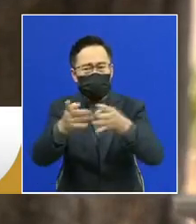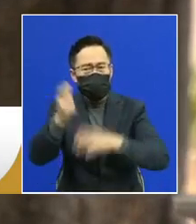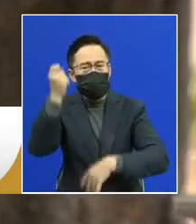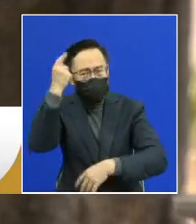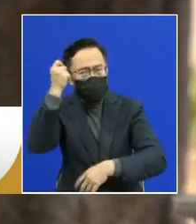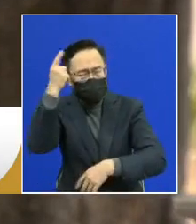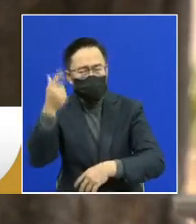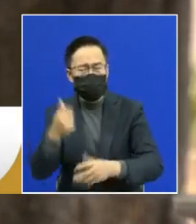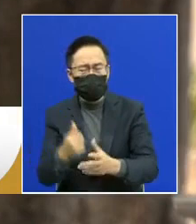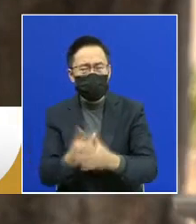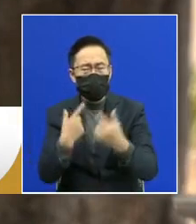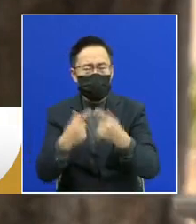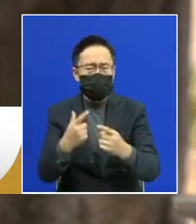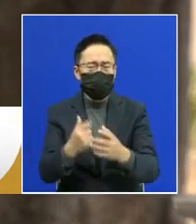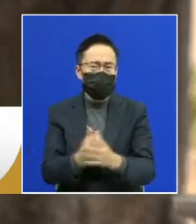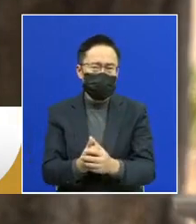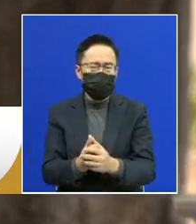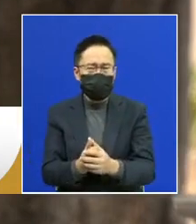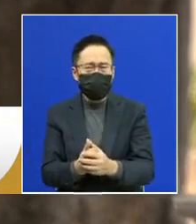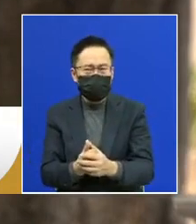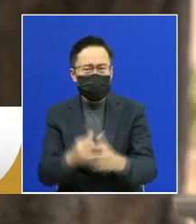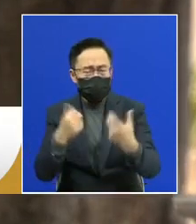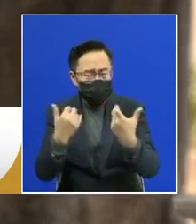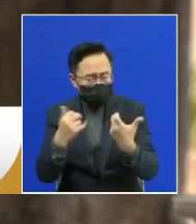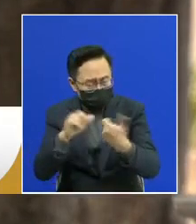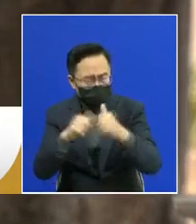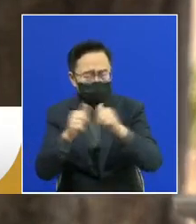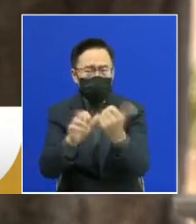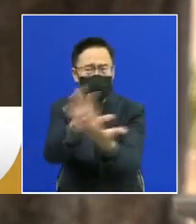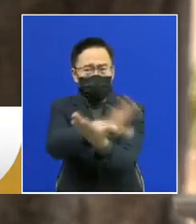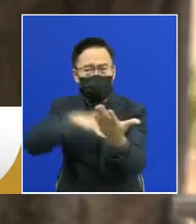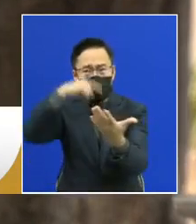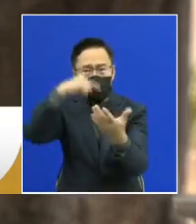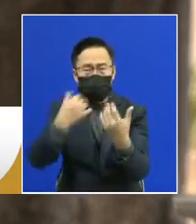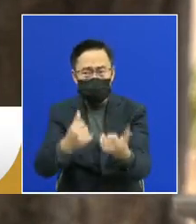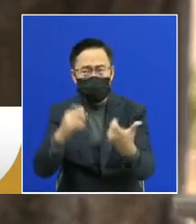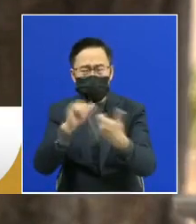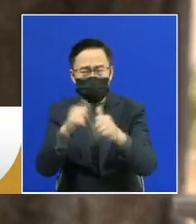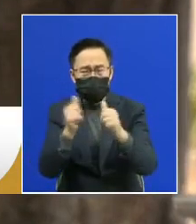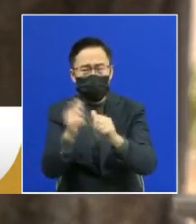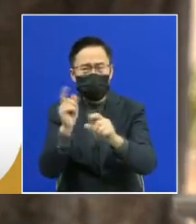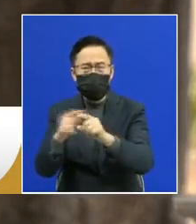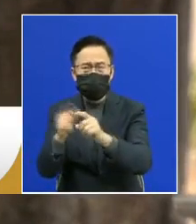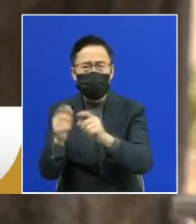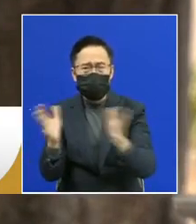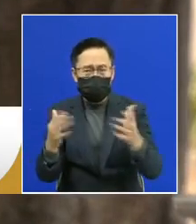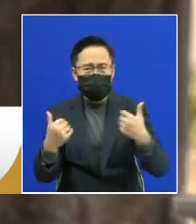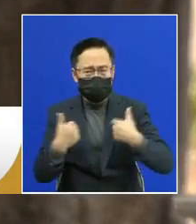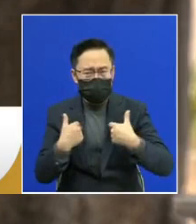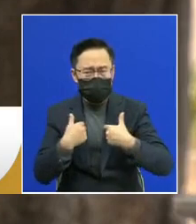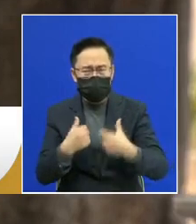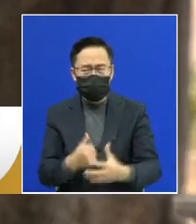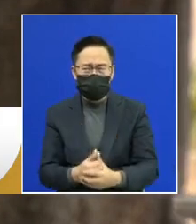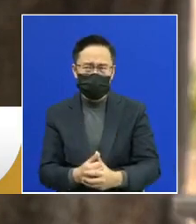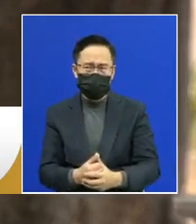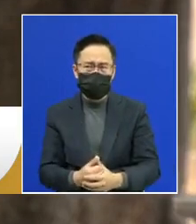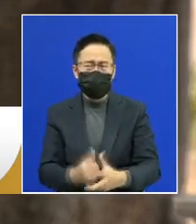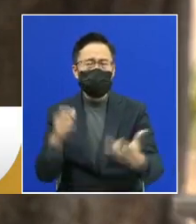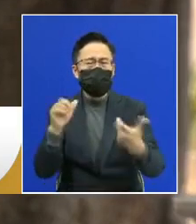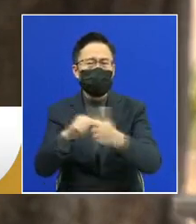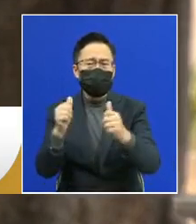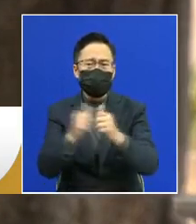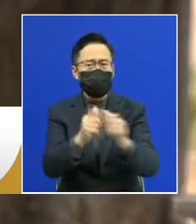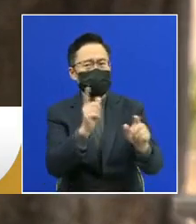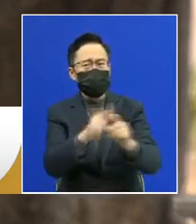อะคือเหมือนนี้ต้องบอกว่าประเทศไทยก็อยู่ในเครียดอะไรล่ะอะค่ะที่รักออนป่ะเกิด